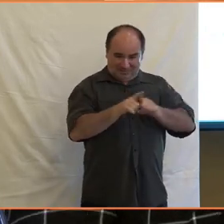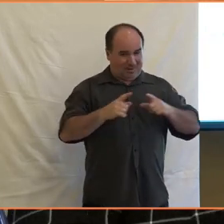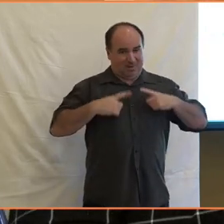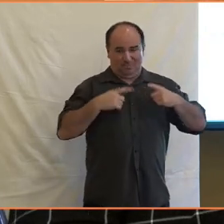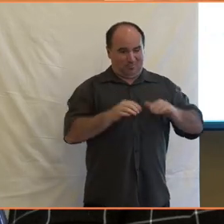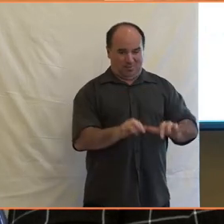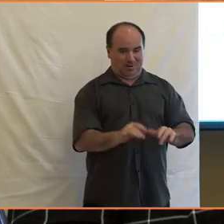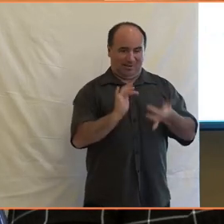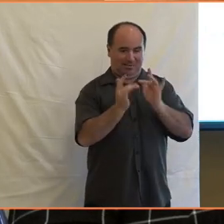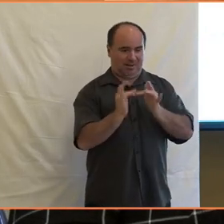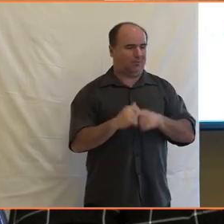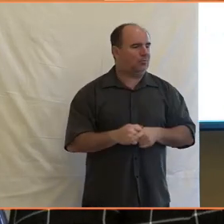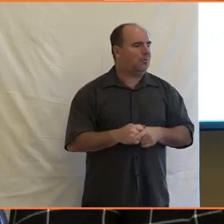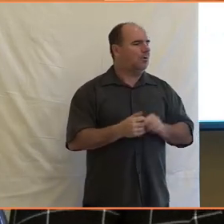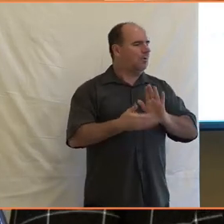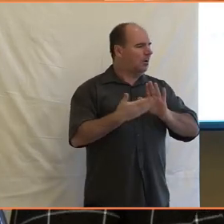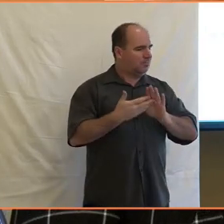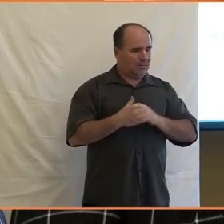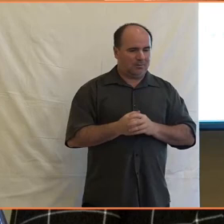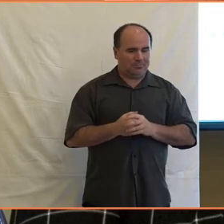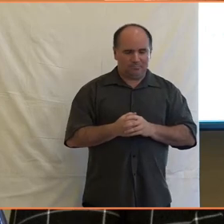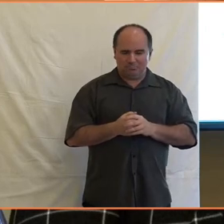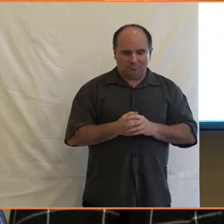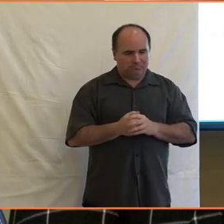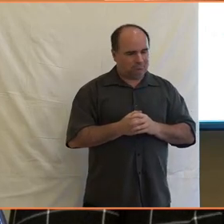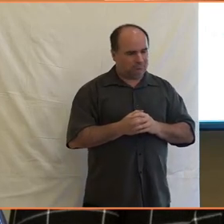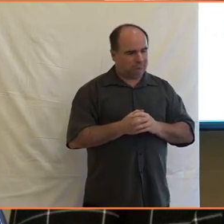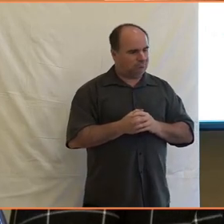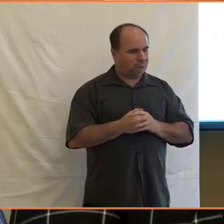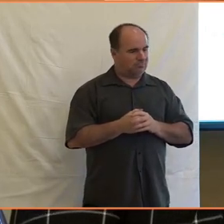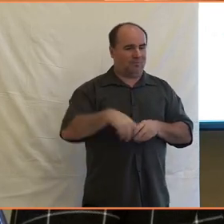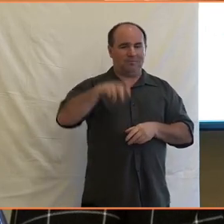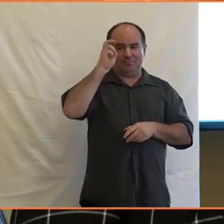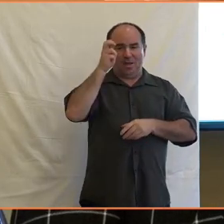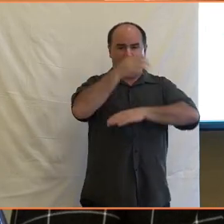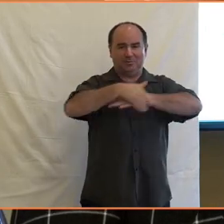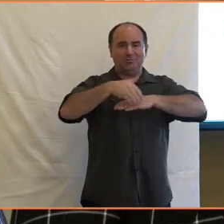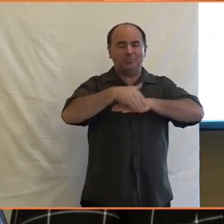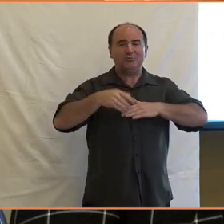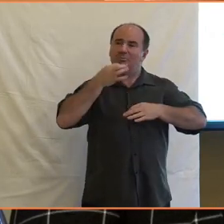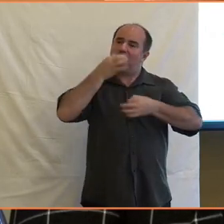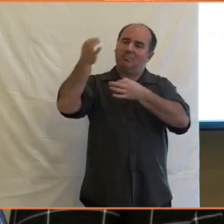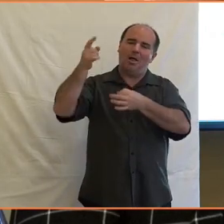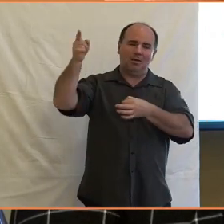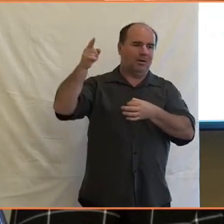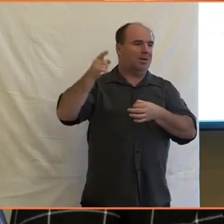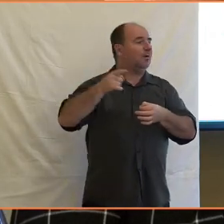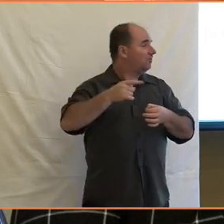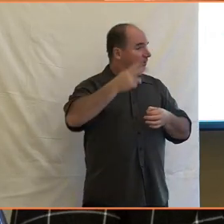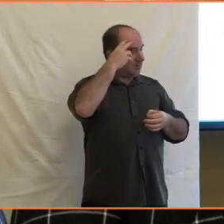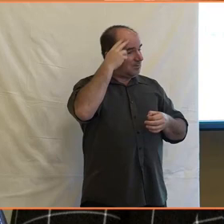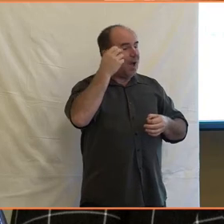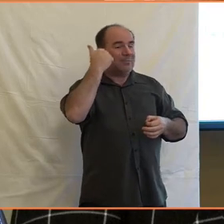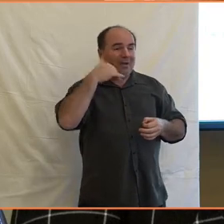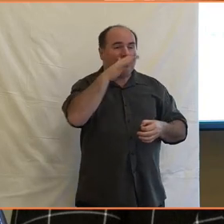zjišťovali, a někteří kolegové ze zahraničí, do jaké míry se využívají ostatní známí lidé nebo přátelé k tomu, aby vlastně